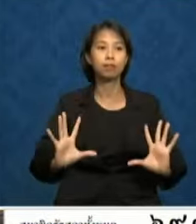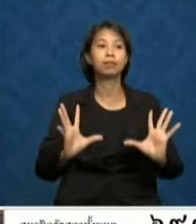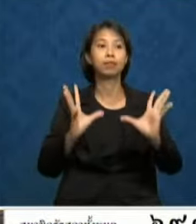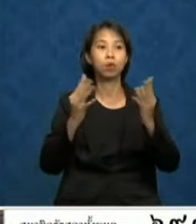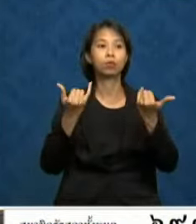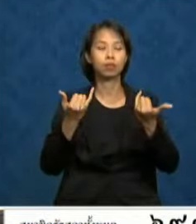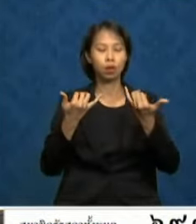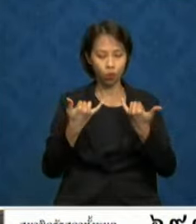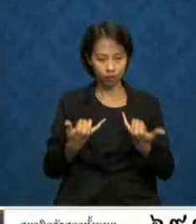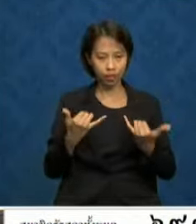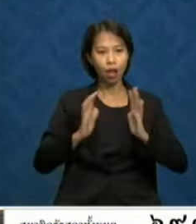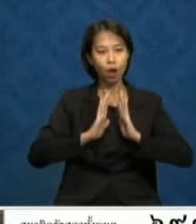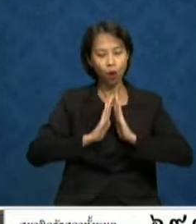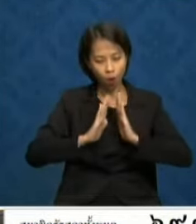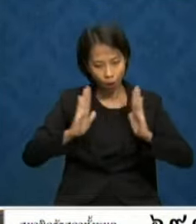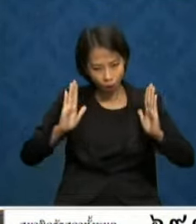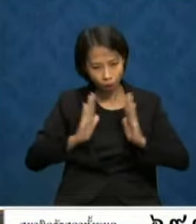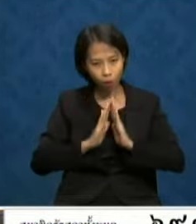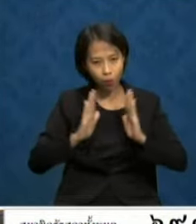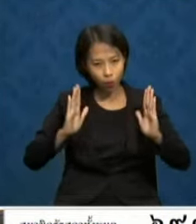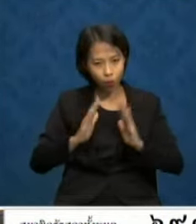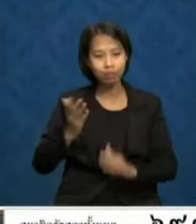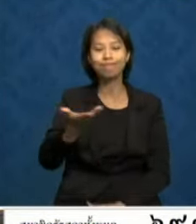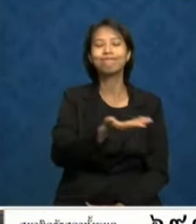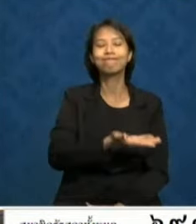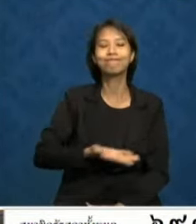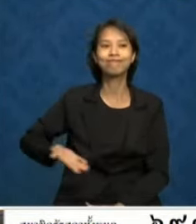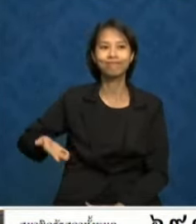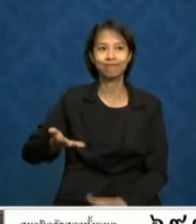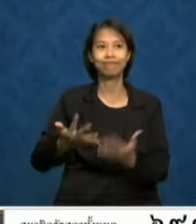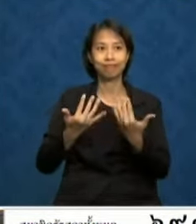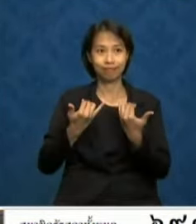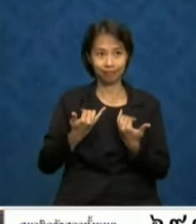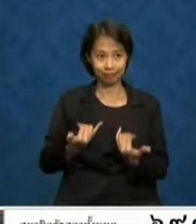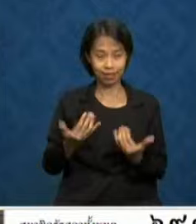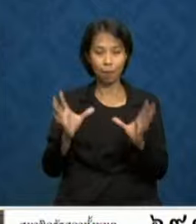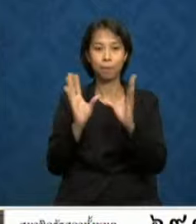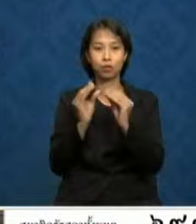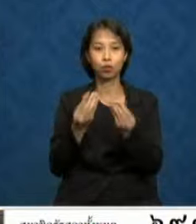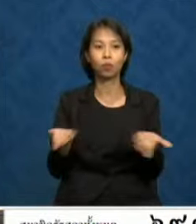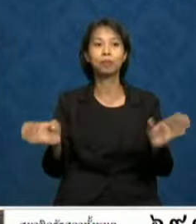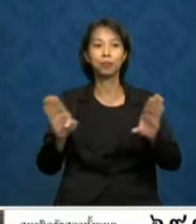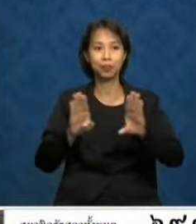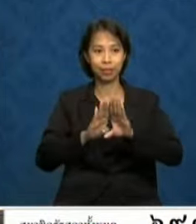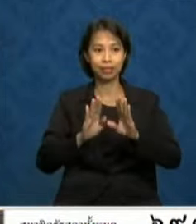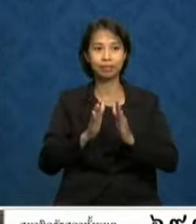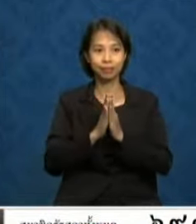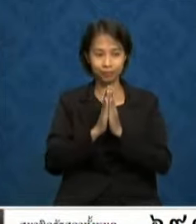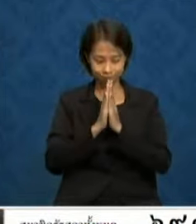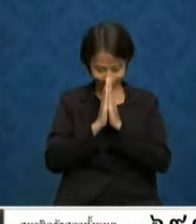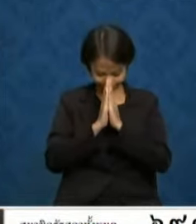ขอขอบคุณท่านสมาชิกรัฐสภาทุกท่านครับผมขออนุญาตปิดประชุมครับ